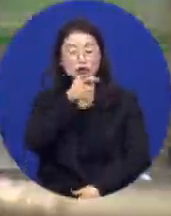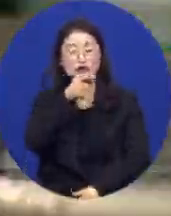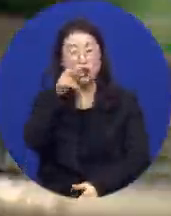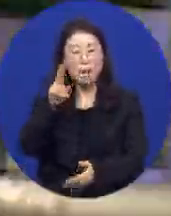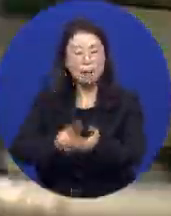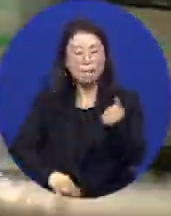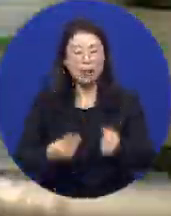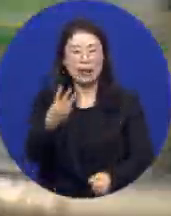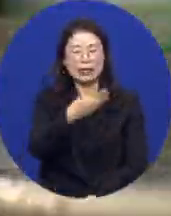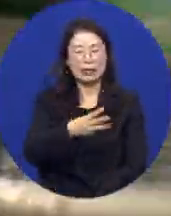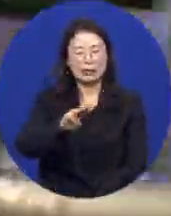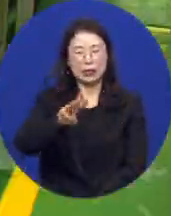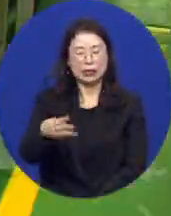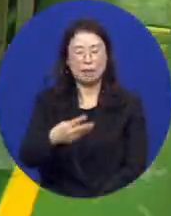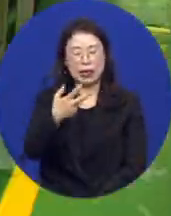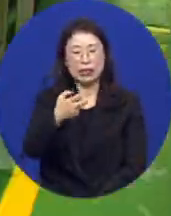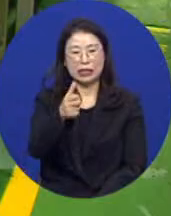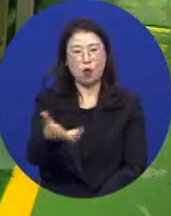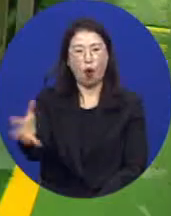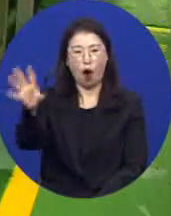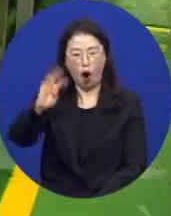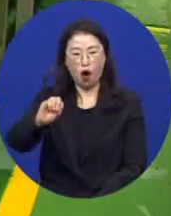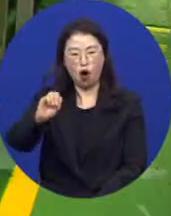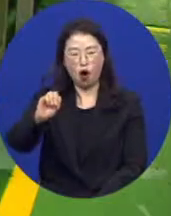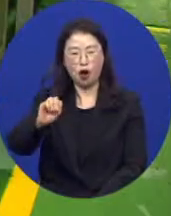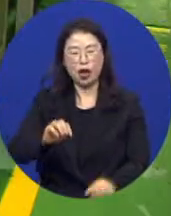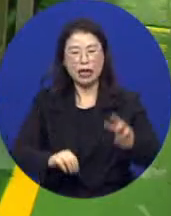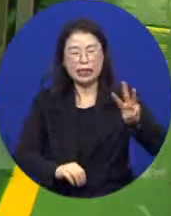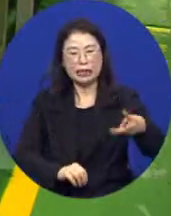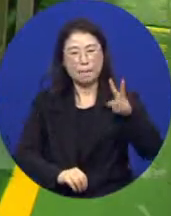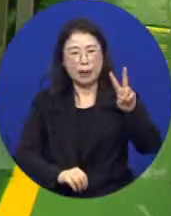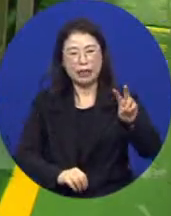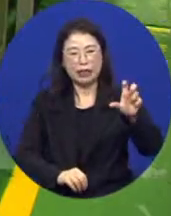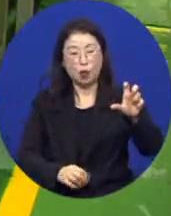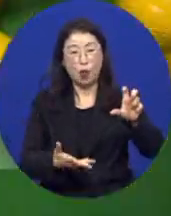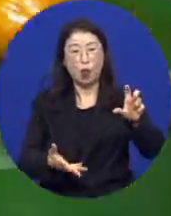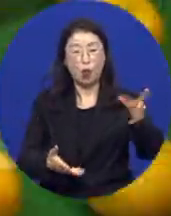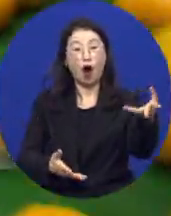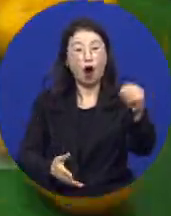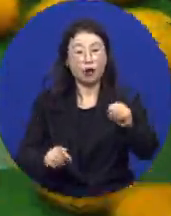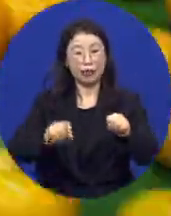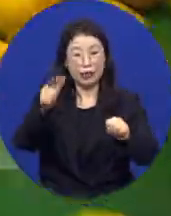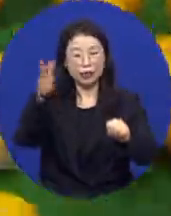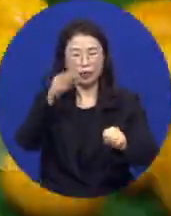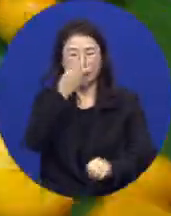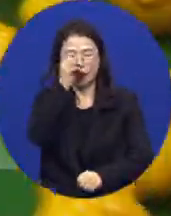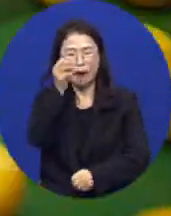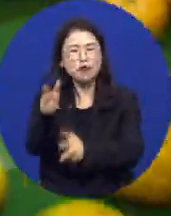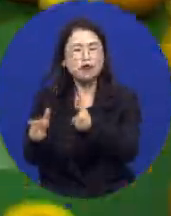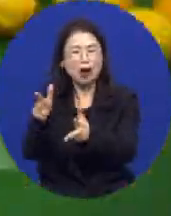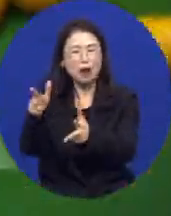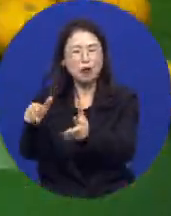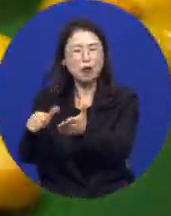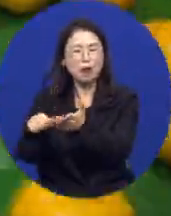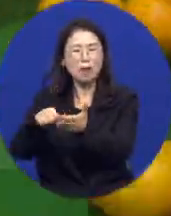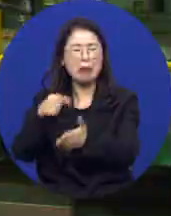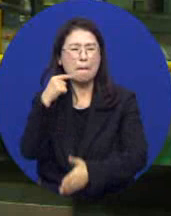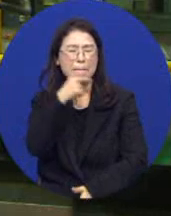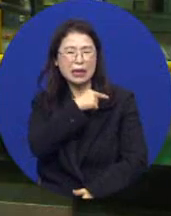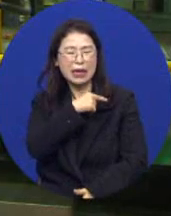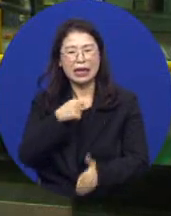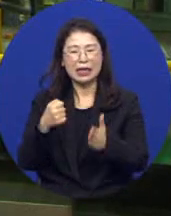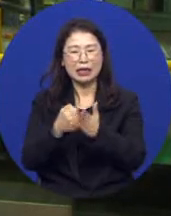매출이 3,375억 원으로 325억 원 늘었지만 감귤 가공산업 등에서 적자를